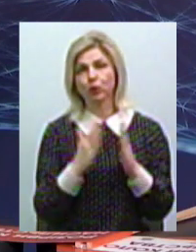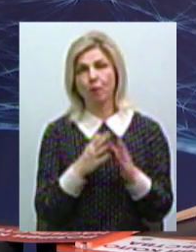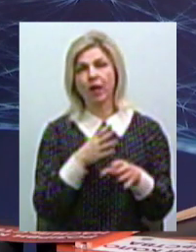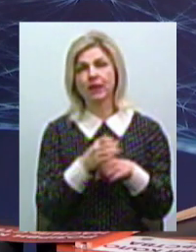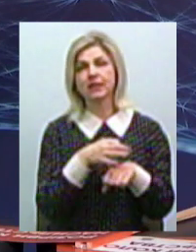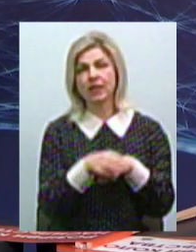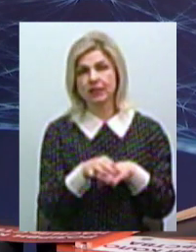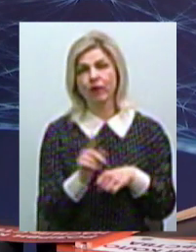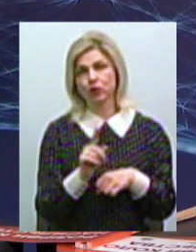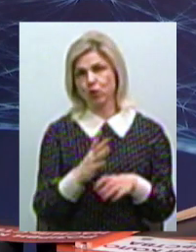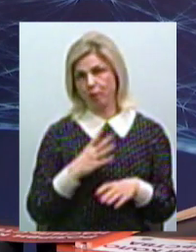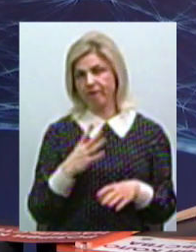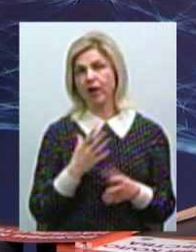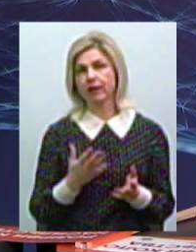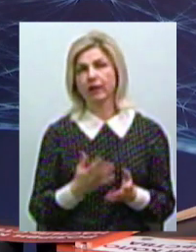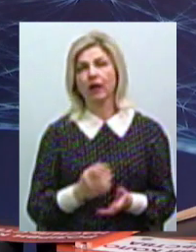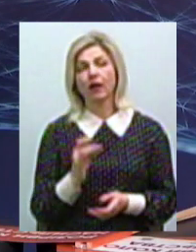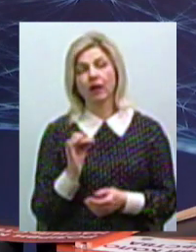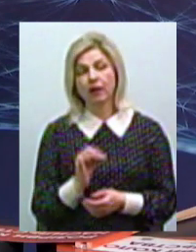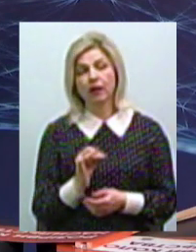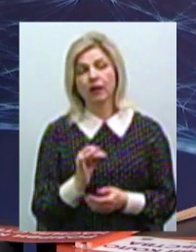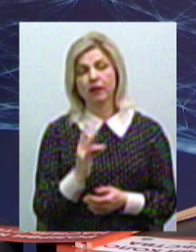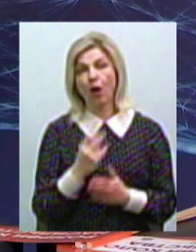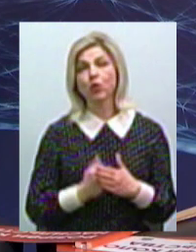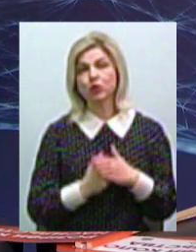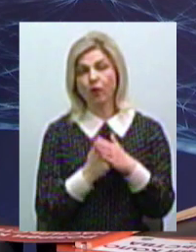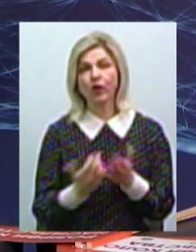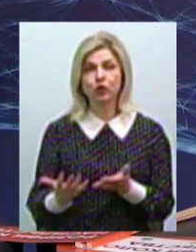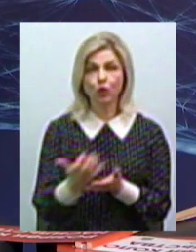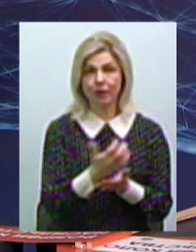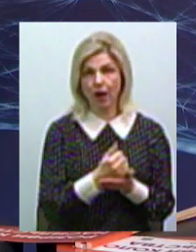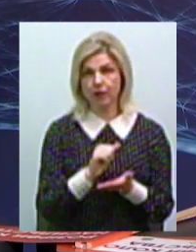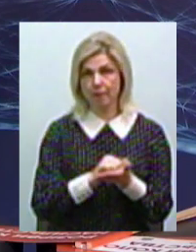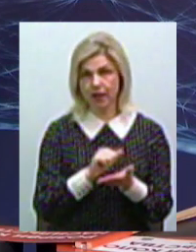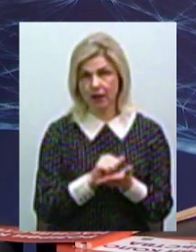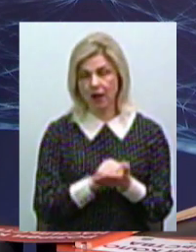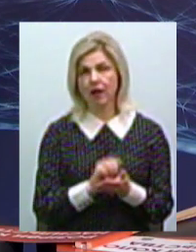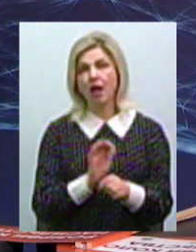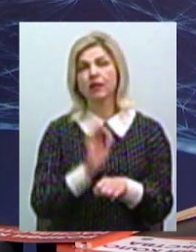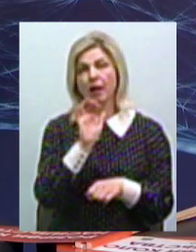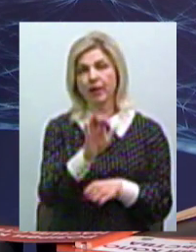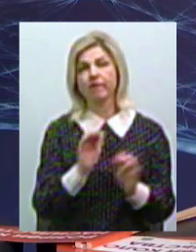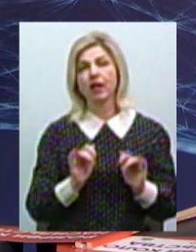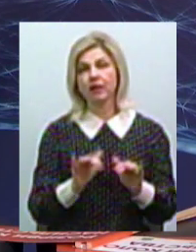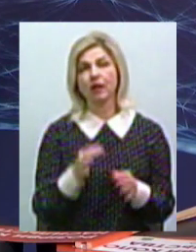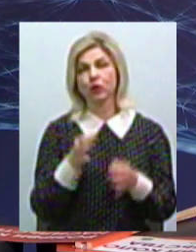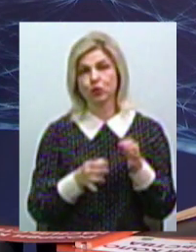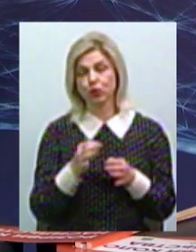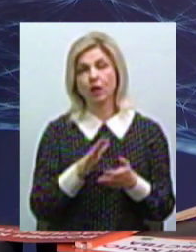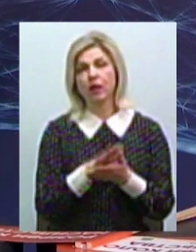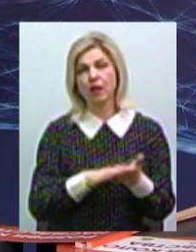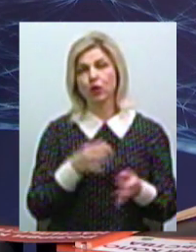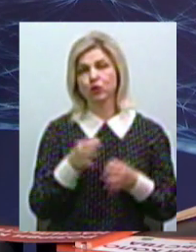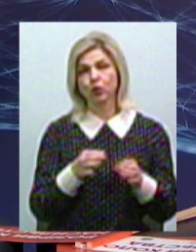відбуваються. Відповідно, на підставі вже зібраних матеріалів направляється справа до суду і в подальшому суддя